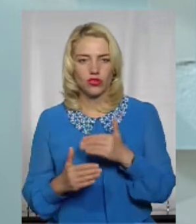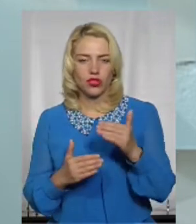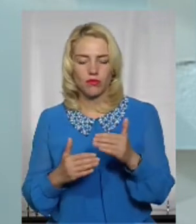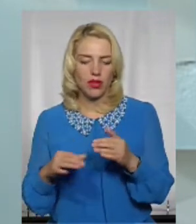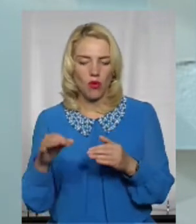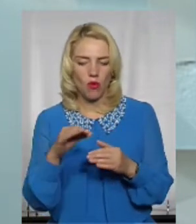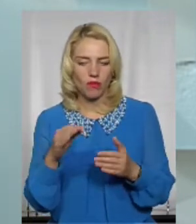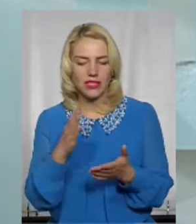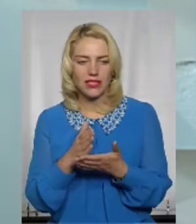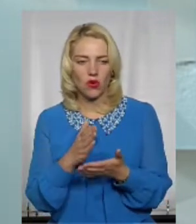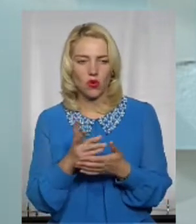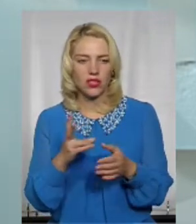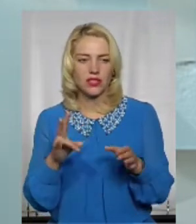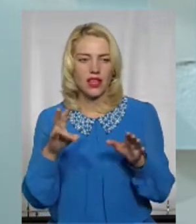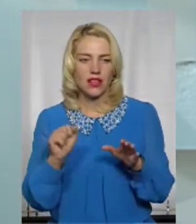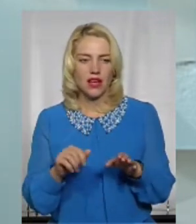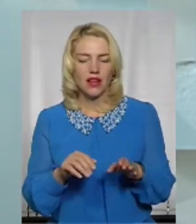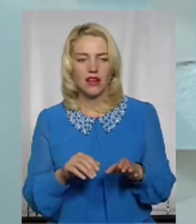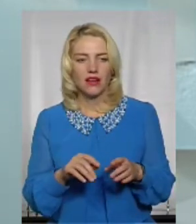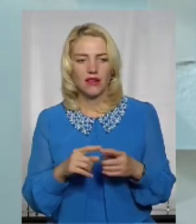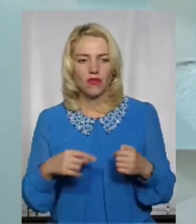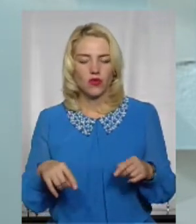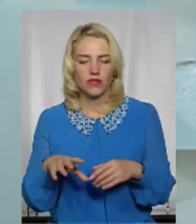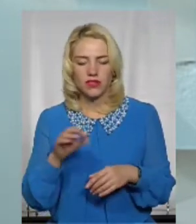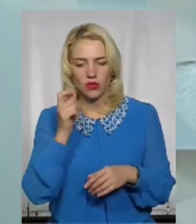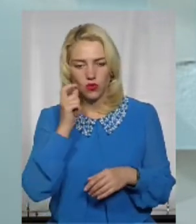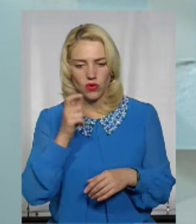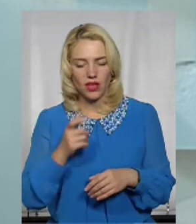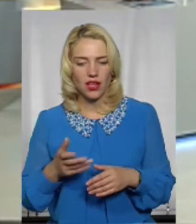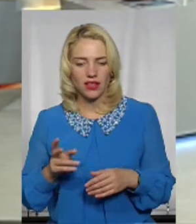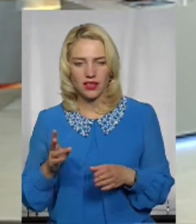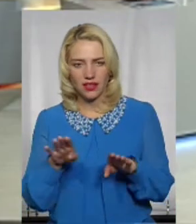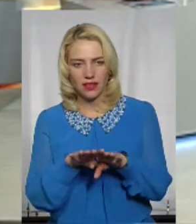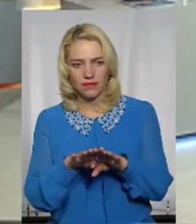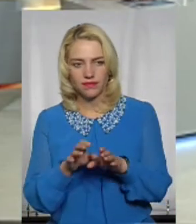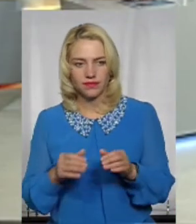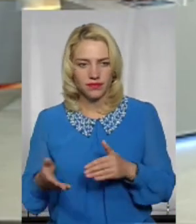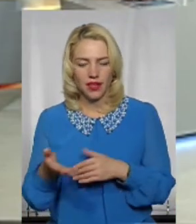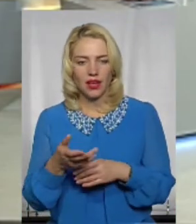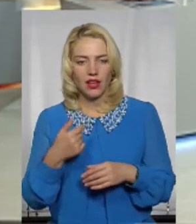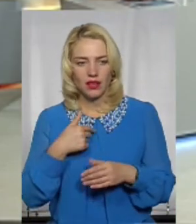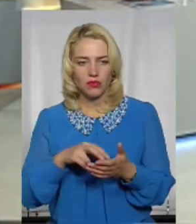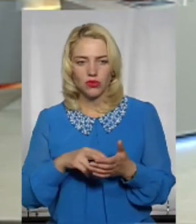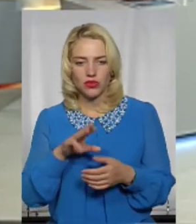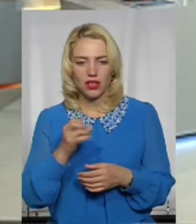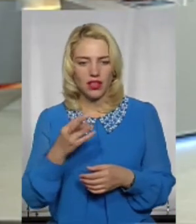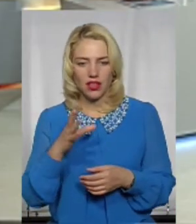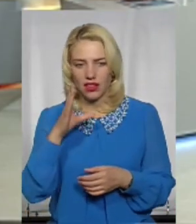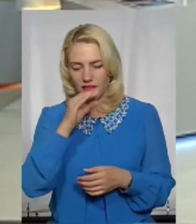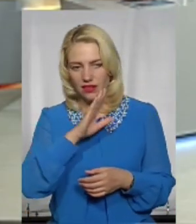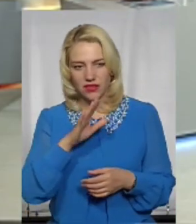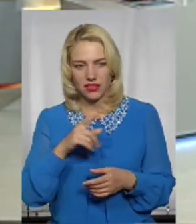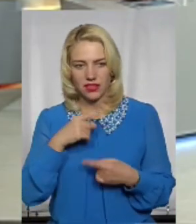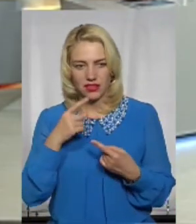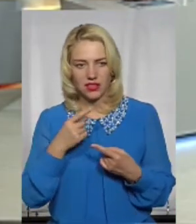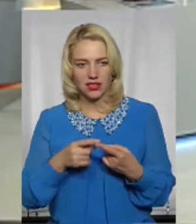область знаходиться, скажімо, на фоні всієї України, можливо. Я боюся, що пані Тетяна не встигла ще. Це